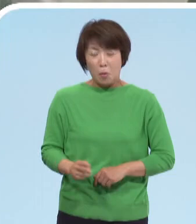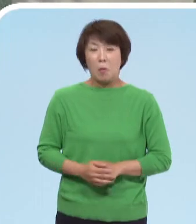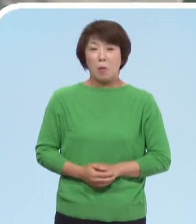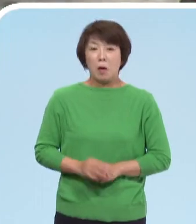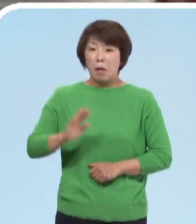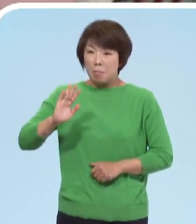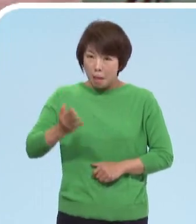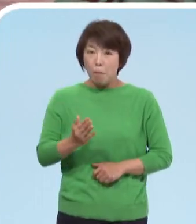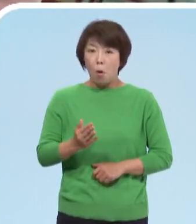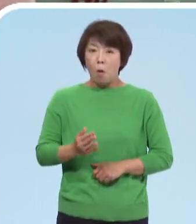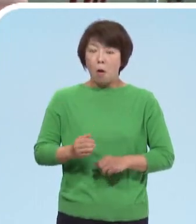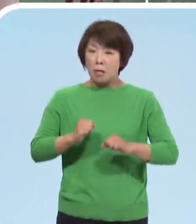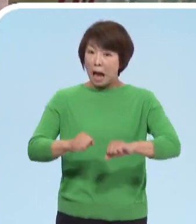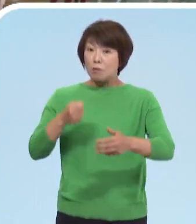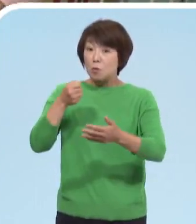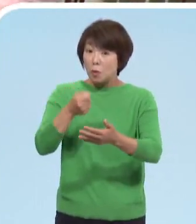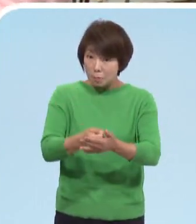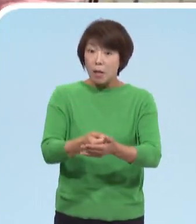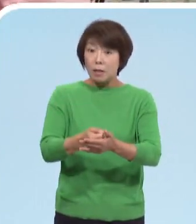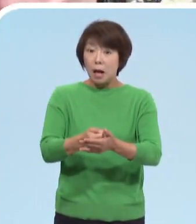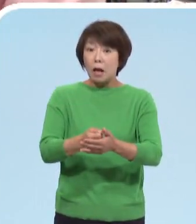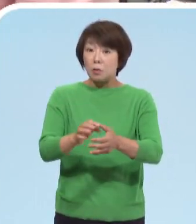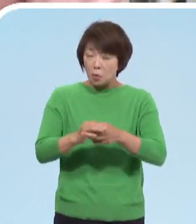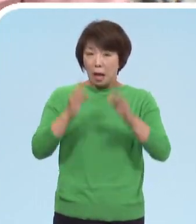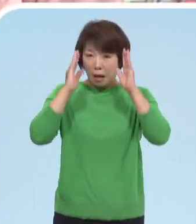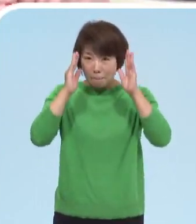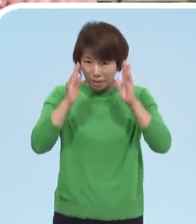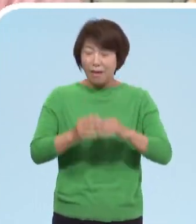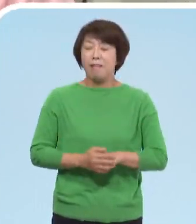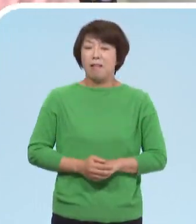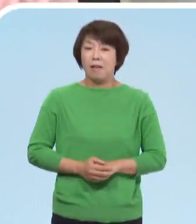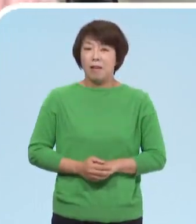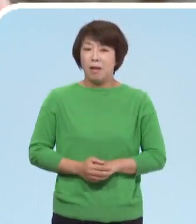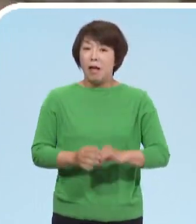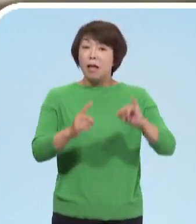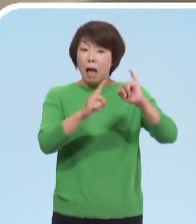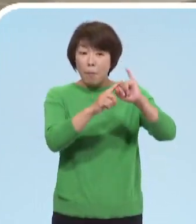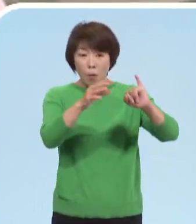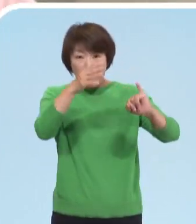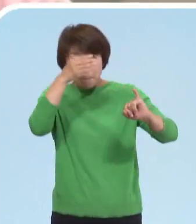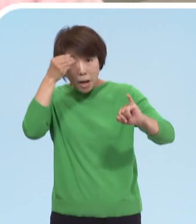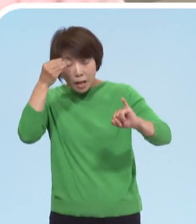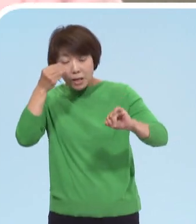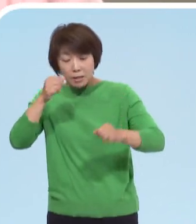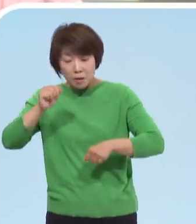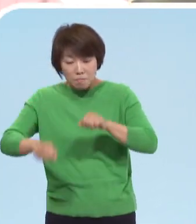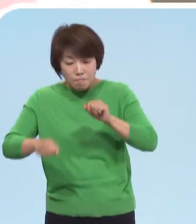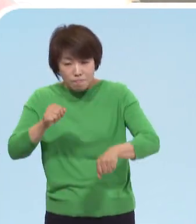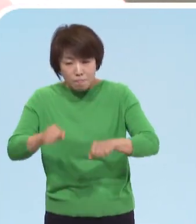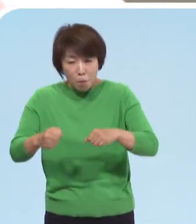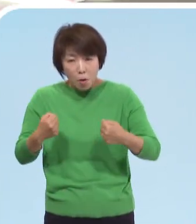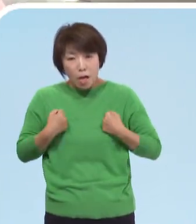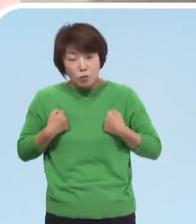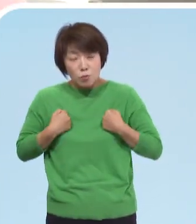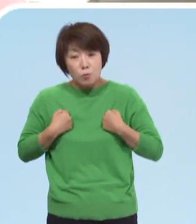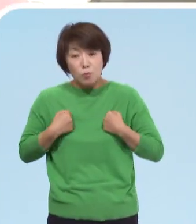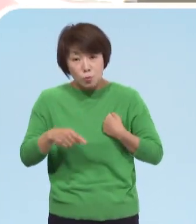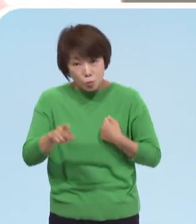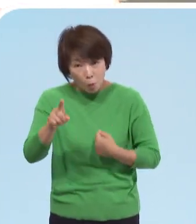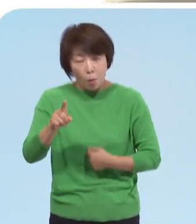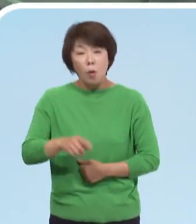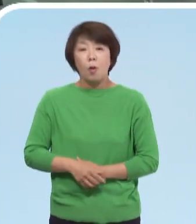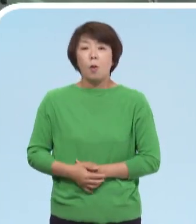そう。でも、やると言ったからには頑張って。山本さんの真似をしてしばらく練習すると